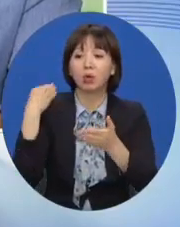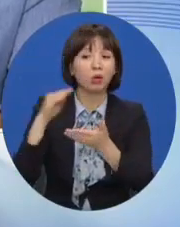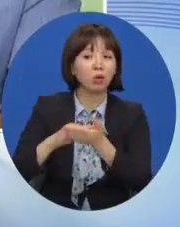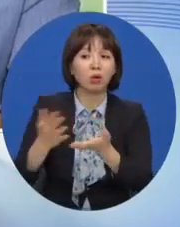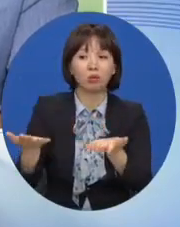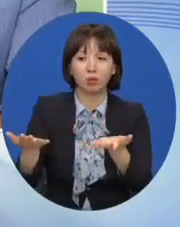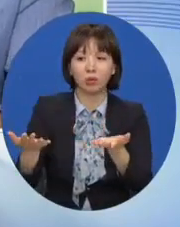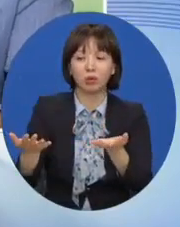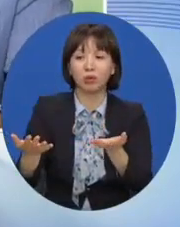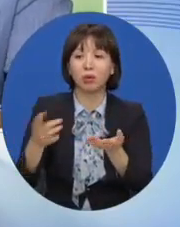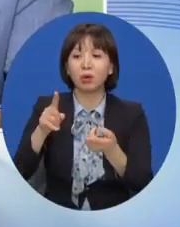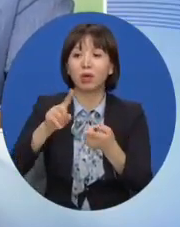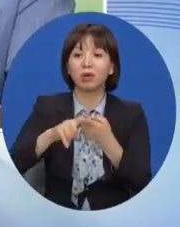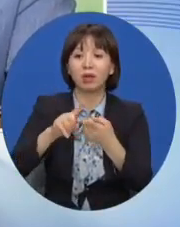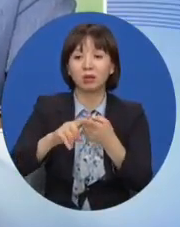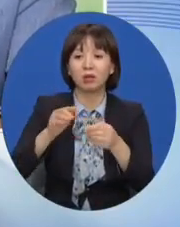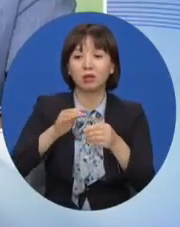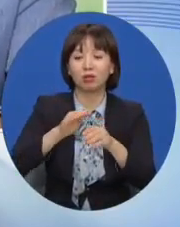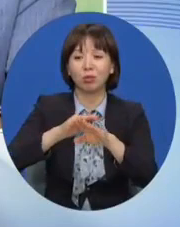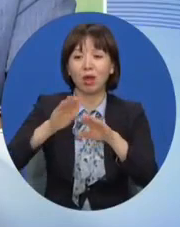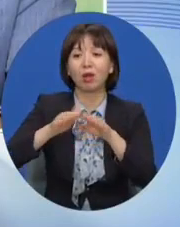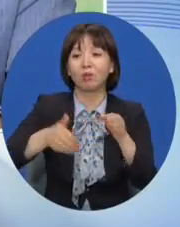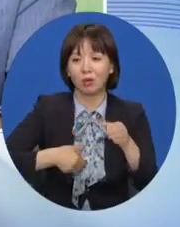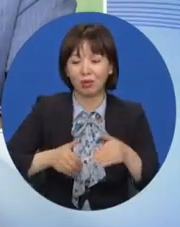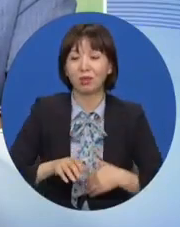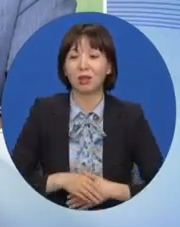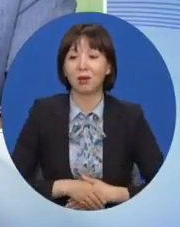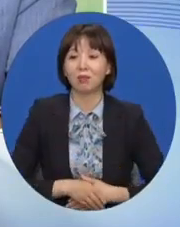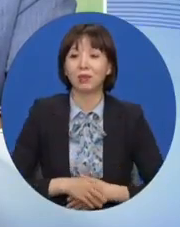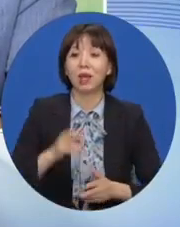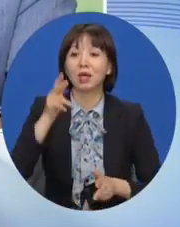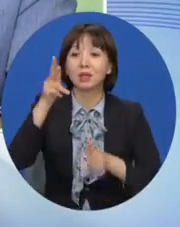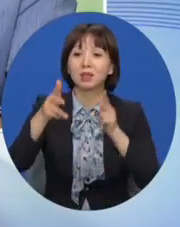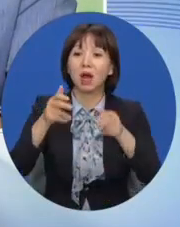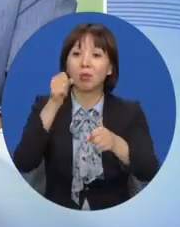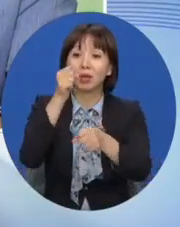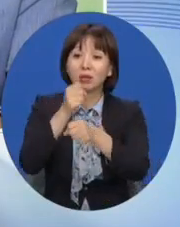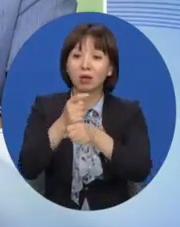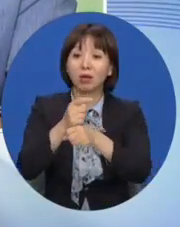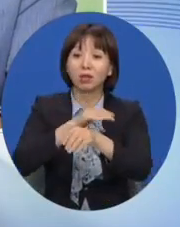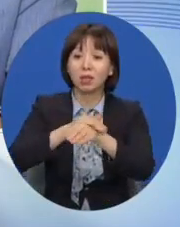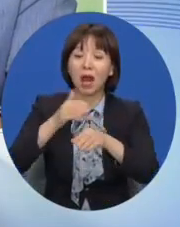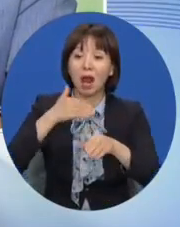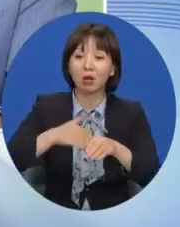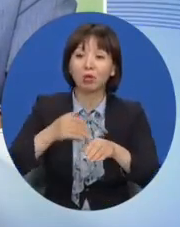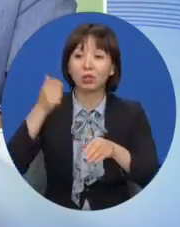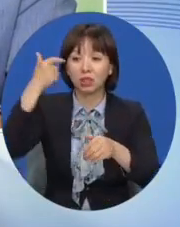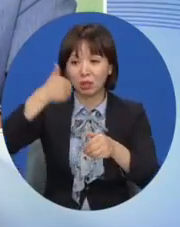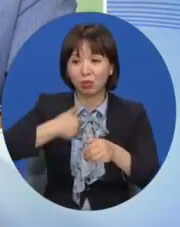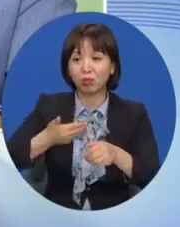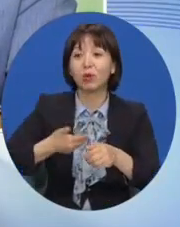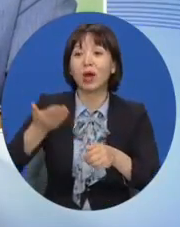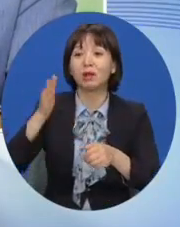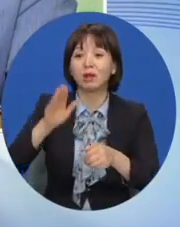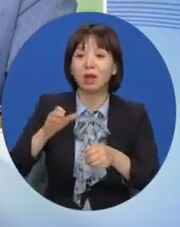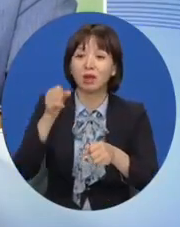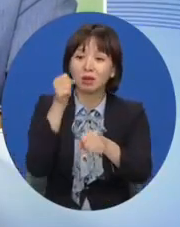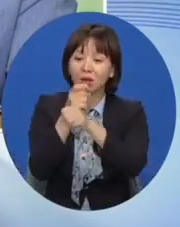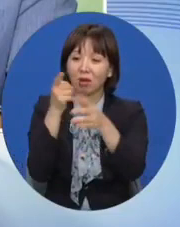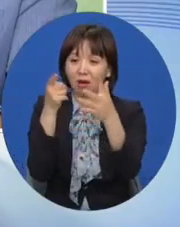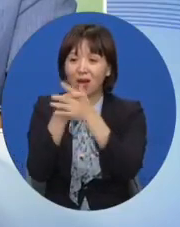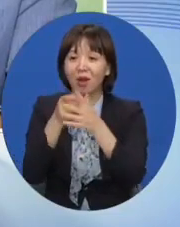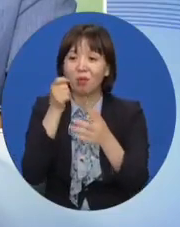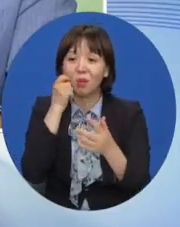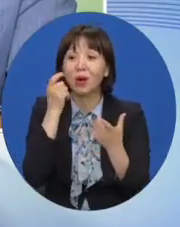됩니다. 네, 답변해 주시죠. 사업의 성격을 제대로 알고 질문을 하셔야 되는데 성격을 제대로 모르는 것